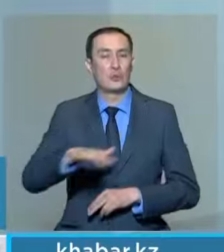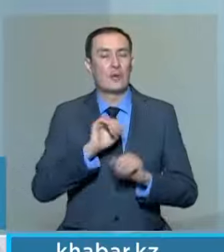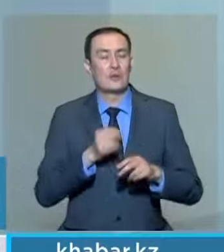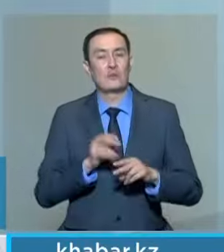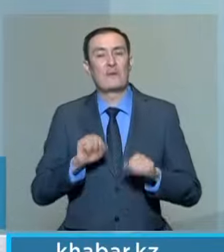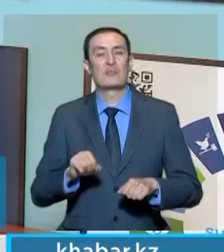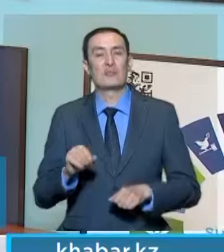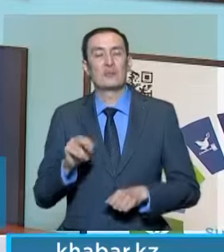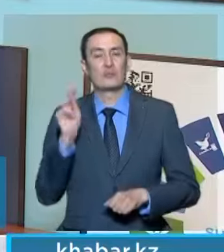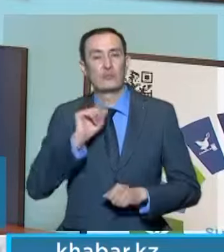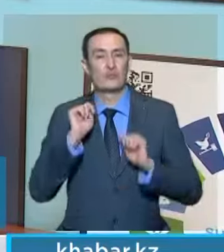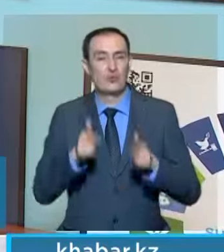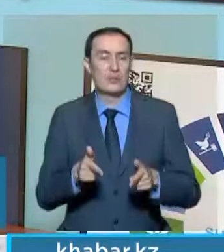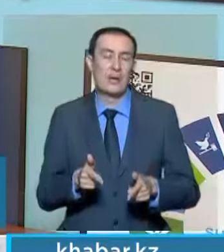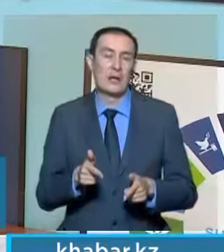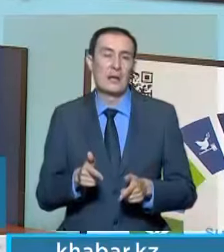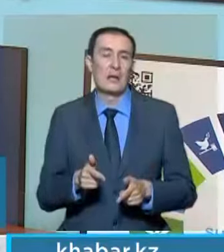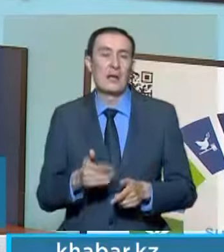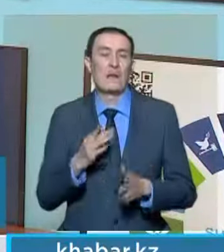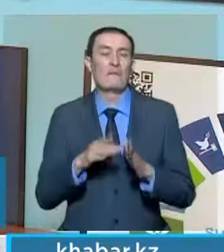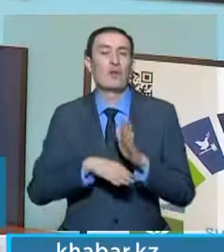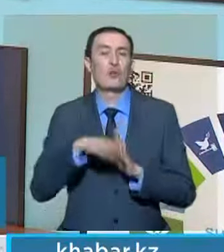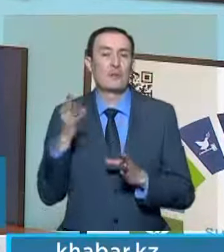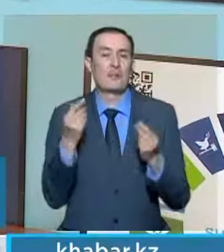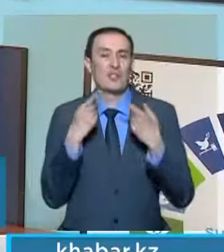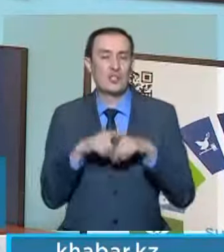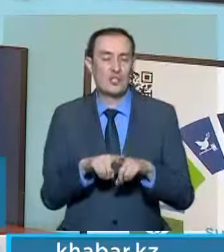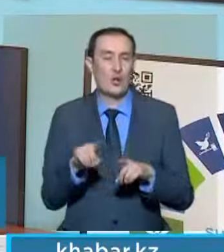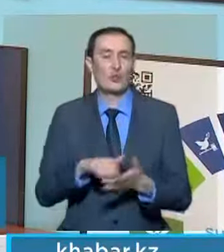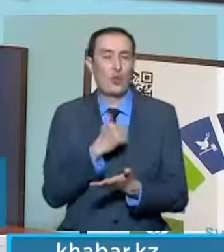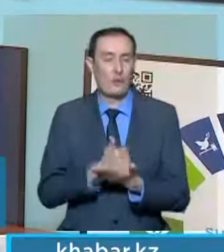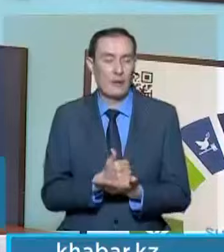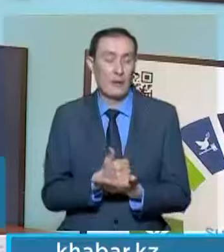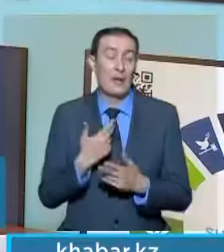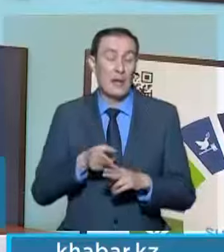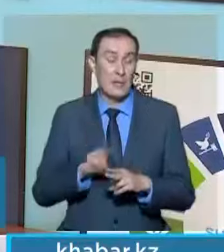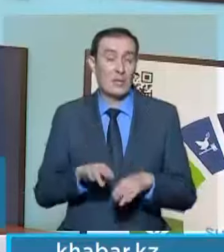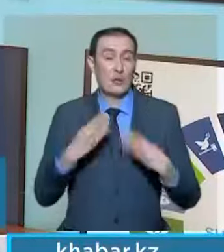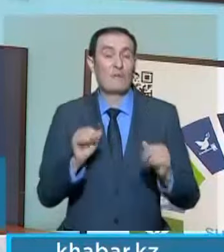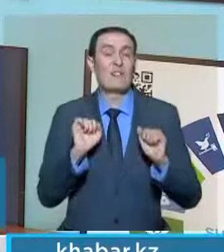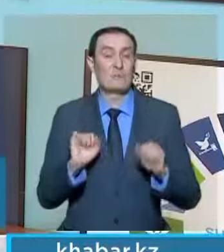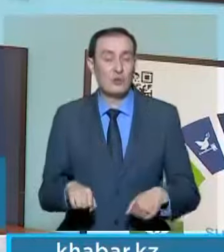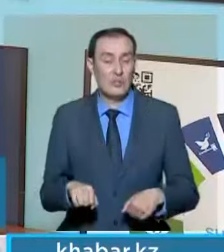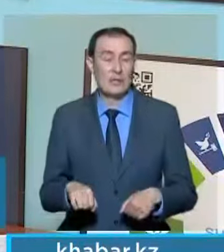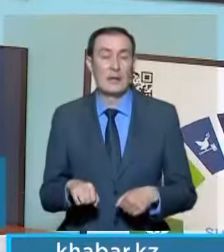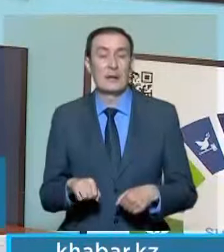возможность обучаться на одном из лучших материально-технической базе. Это дает возможность